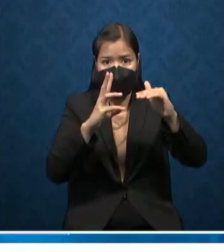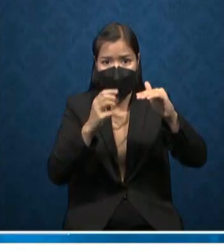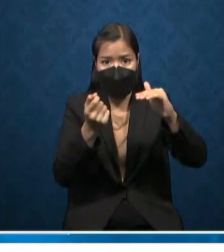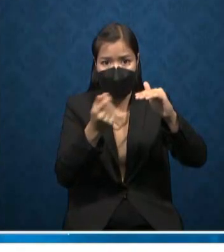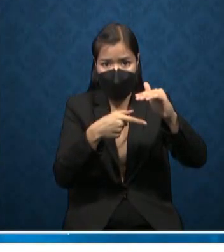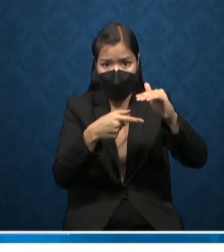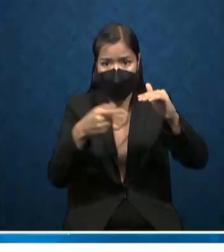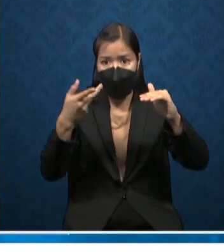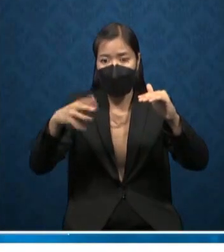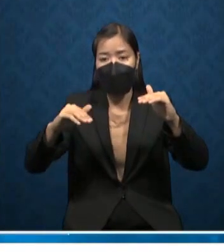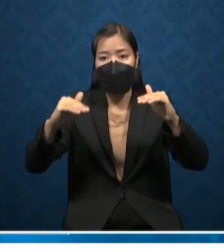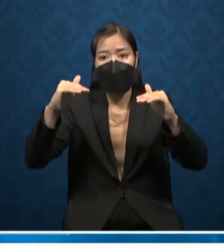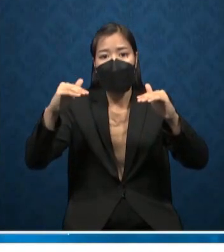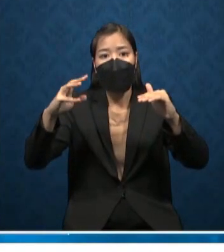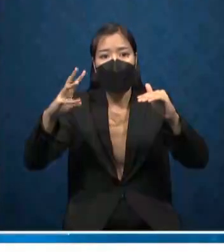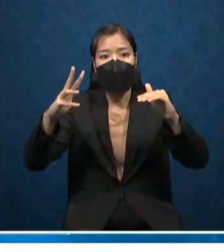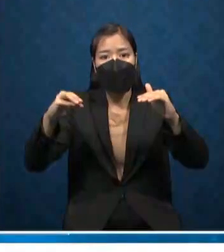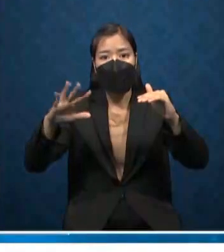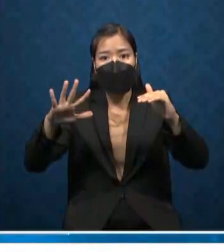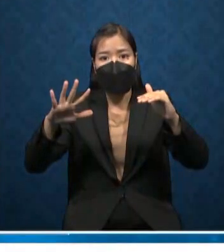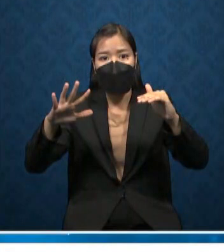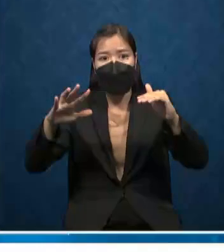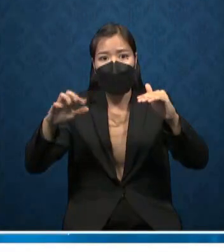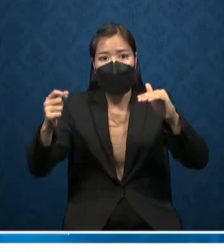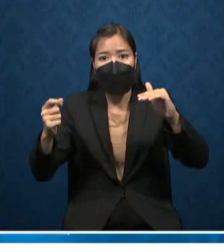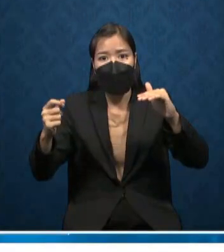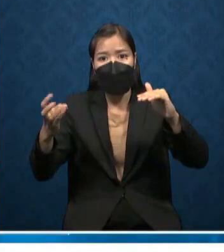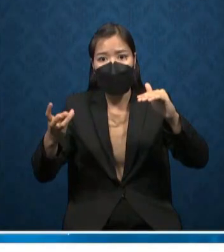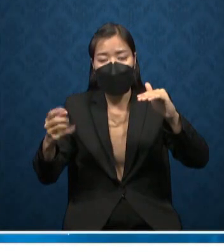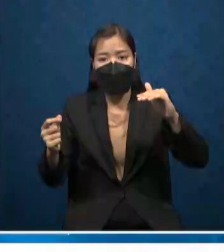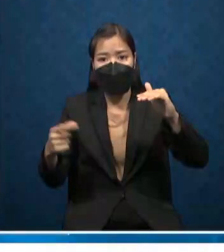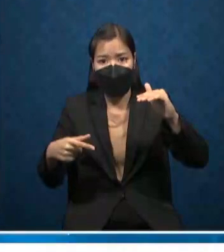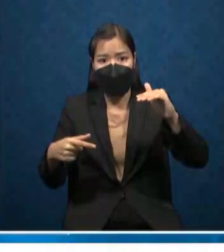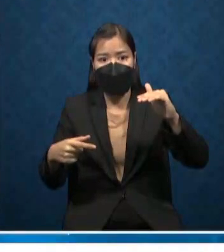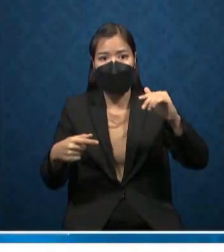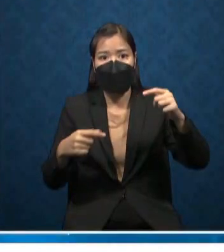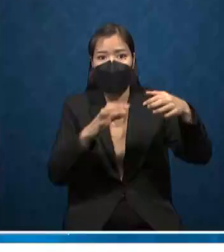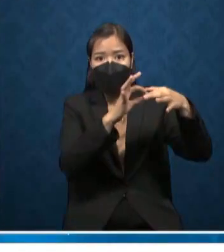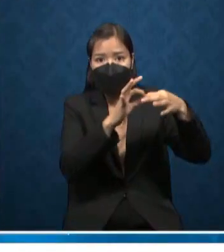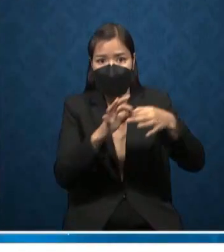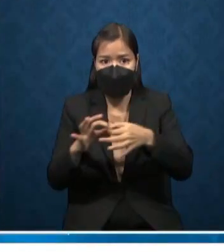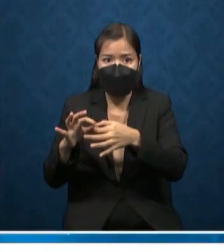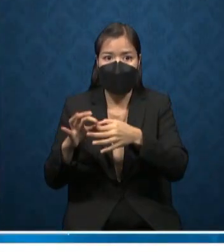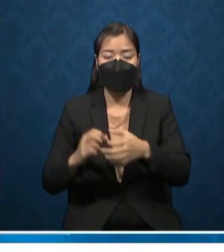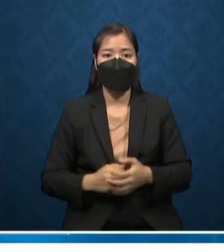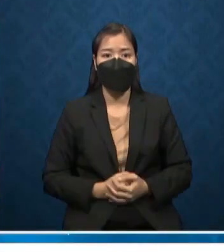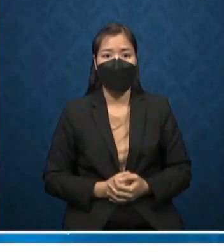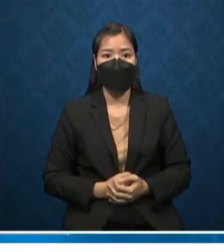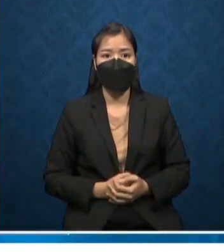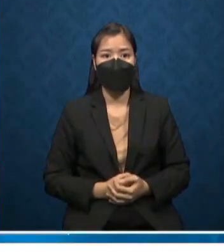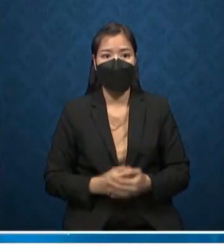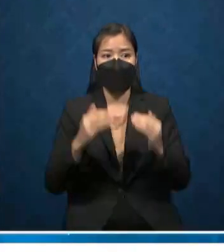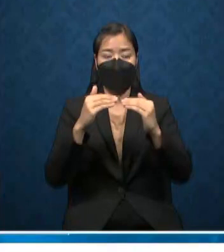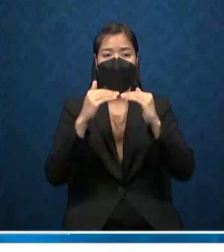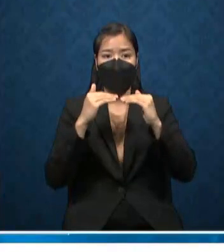ในปี65นะครับก็มีสัดส่วนการโอนที่น้อยกว่าอันนี้ก็ต่อเนื่องจากภาพฉายภาพที่แล้วนะครับขอภาพฉายต่อไปครับภา